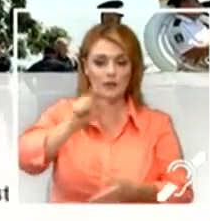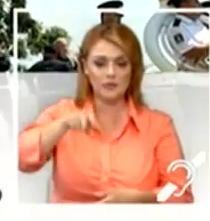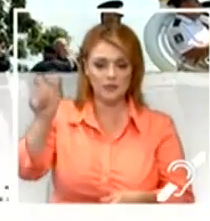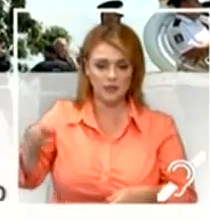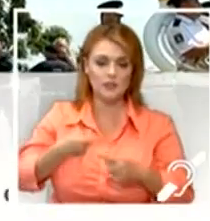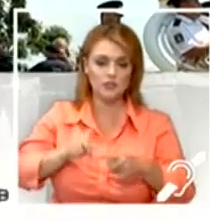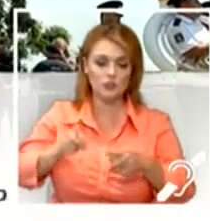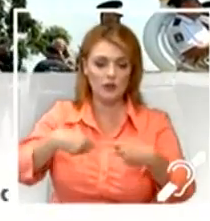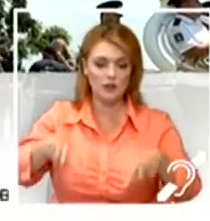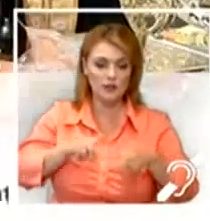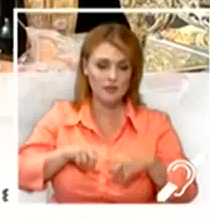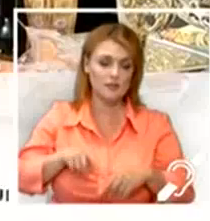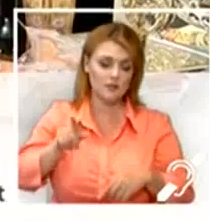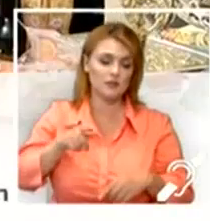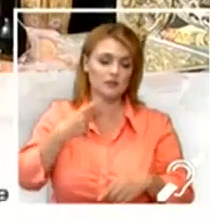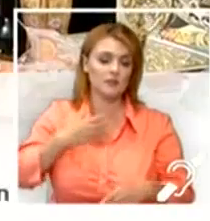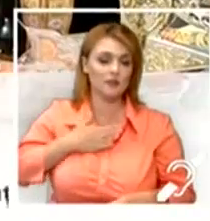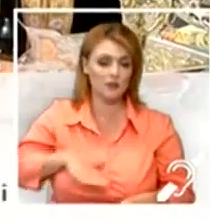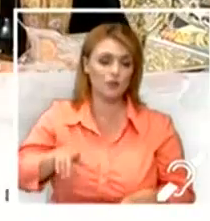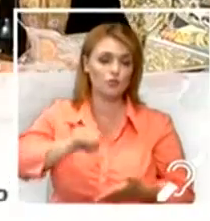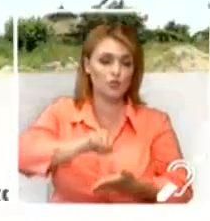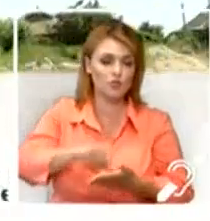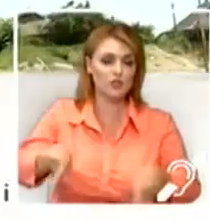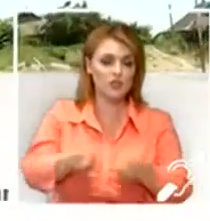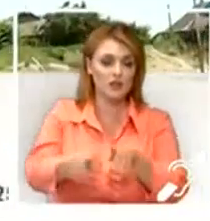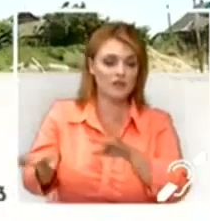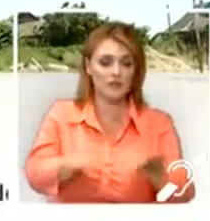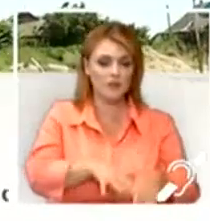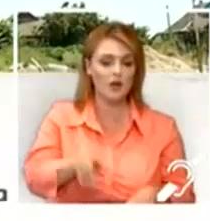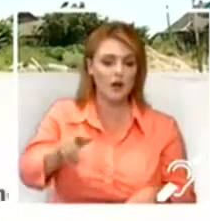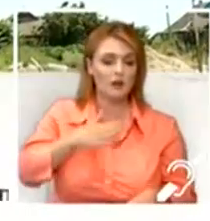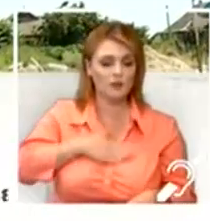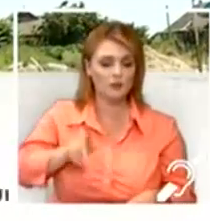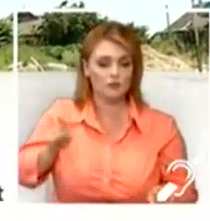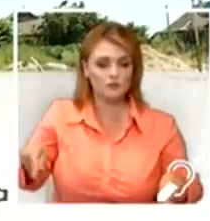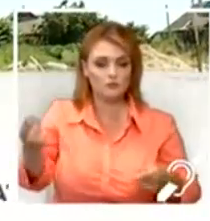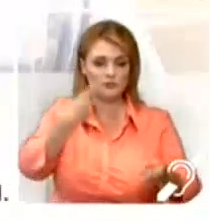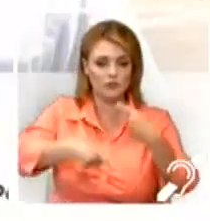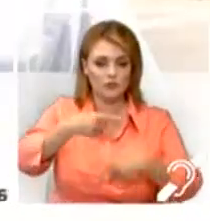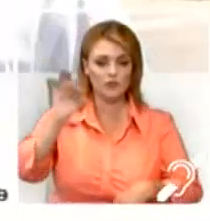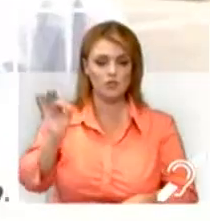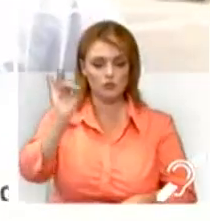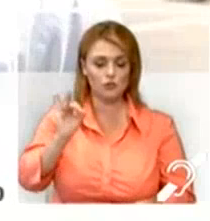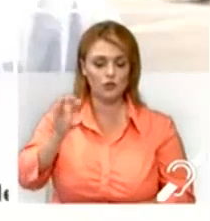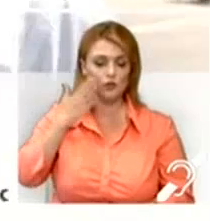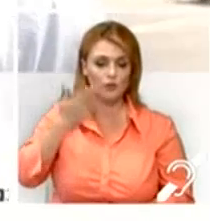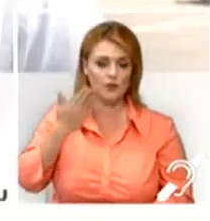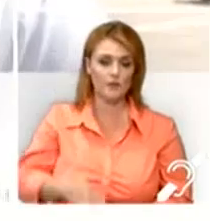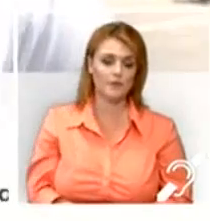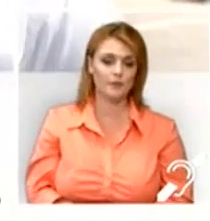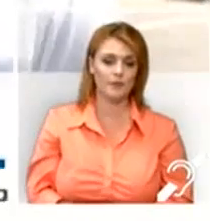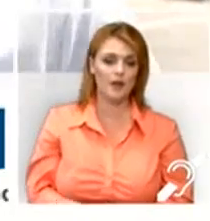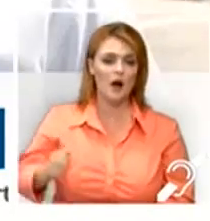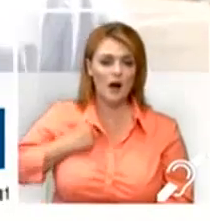inaugurarea lui reprezintă un act de demnitate națională și de rescrierea istoriei autentice a estului României. armata, structurile